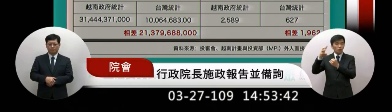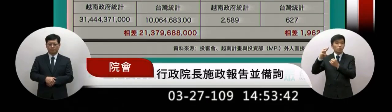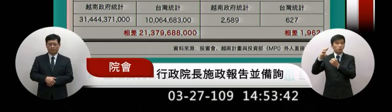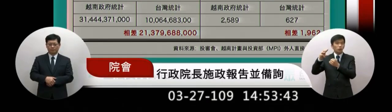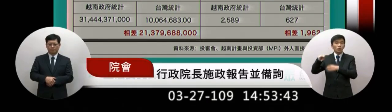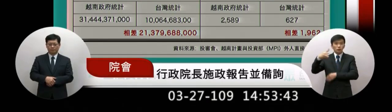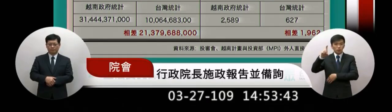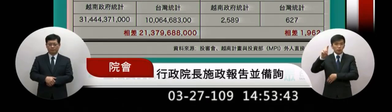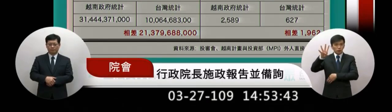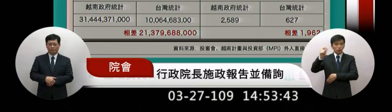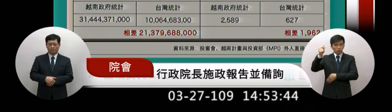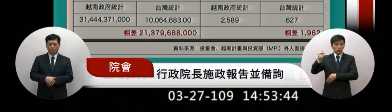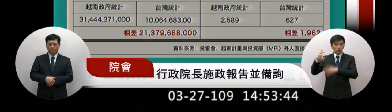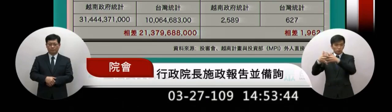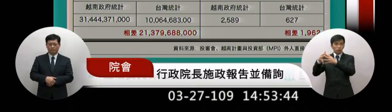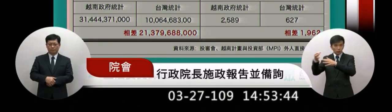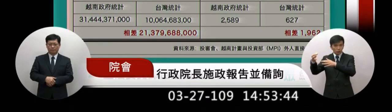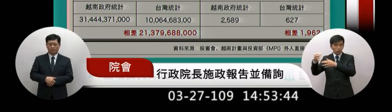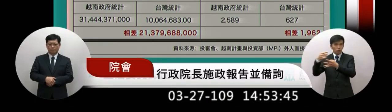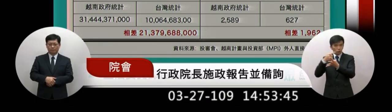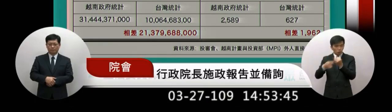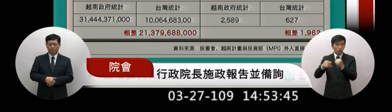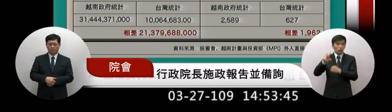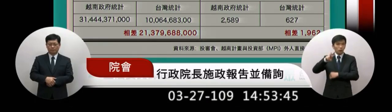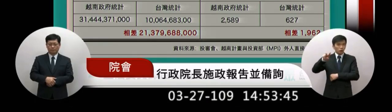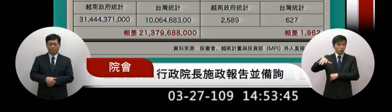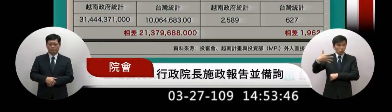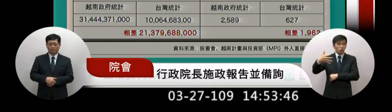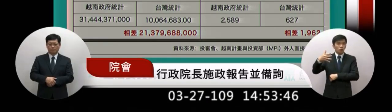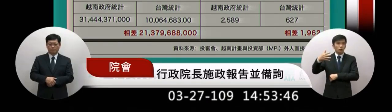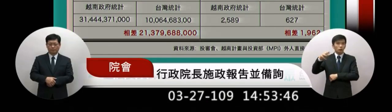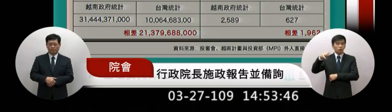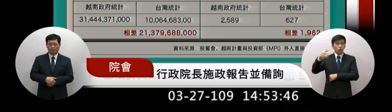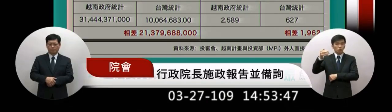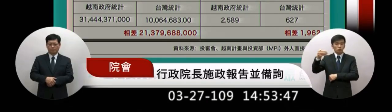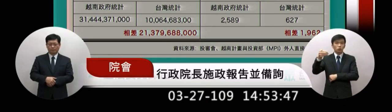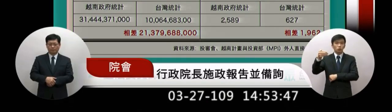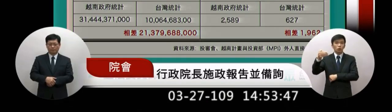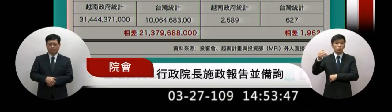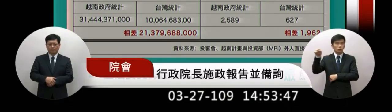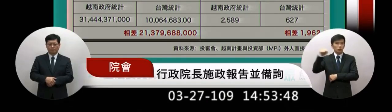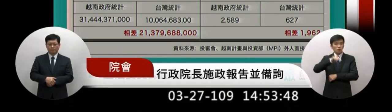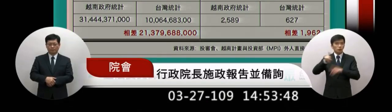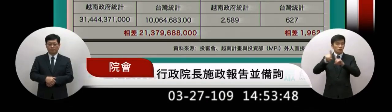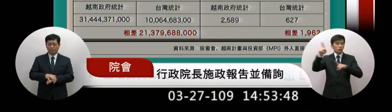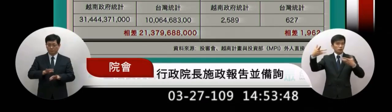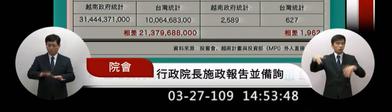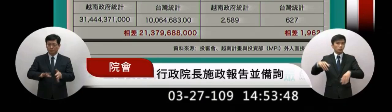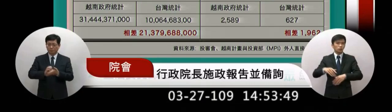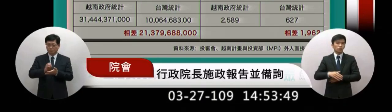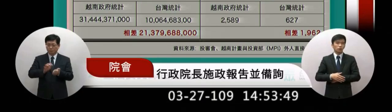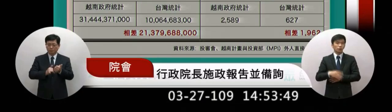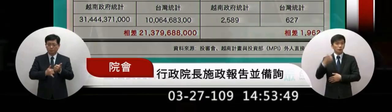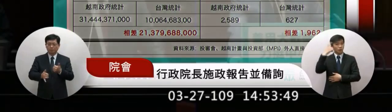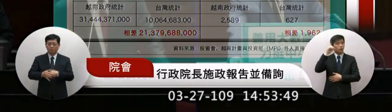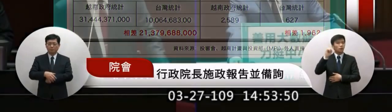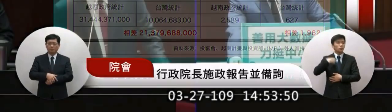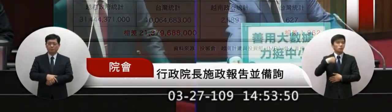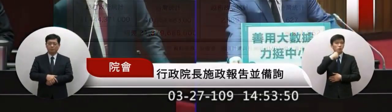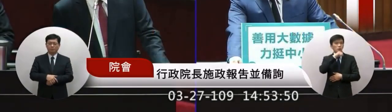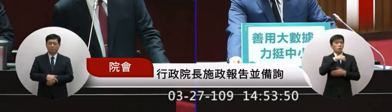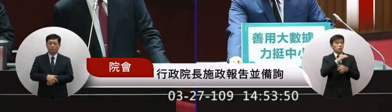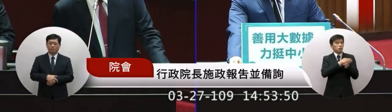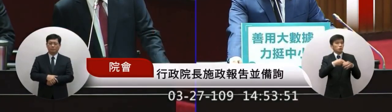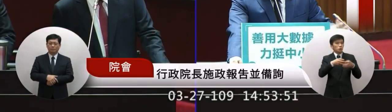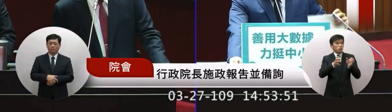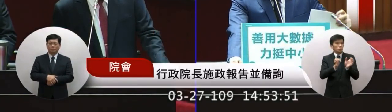314亿美金，那总共有2589件。哎，这受理差就这的。所以这是不是代表我们经济组在海外的这